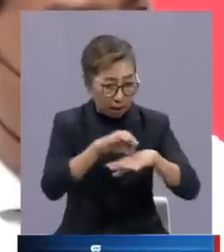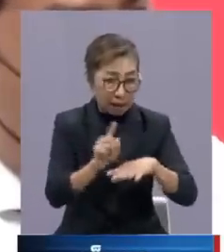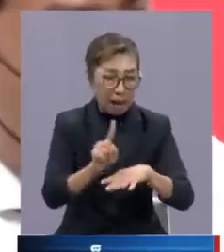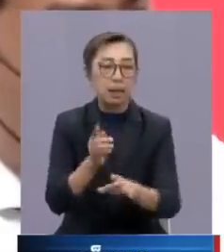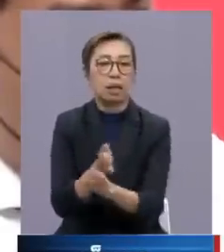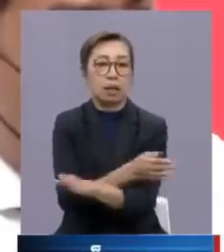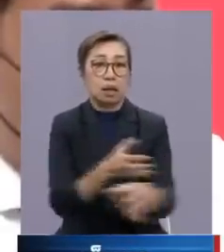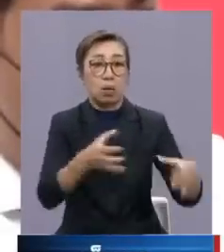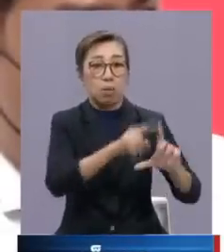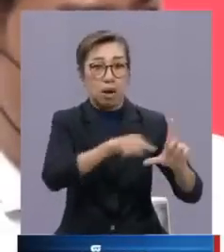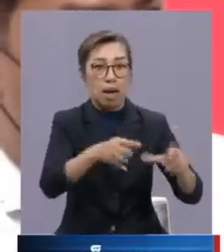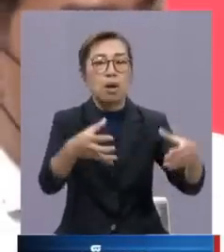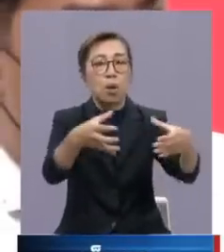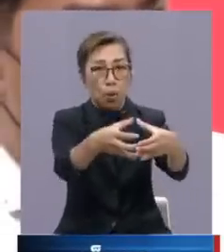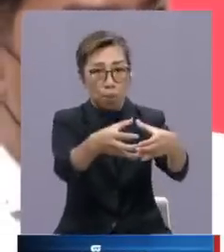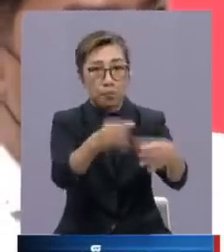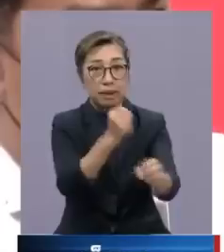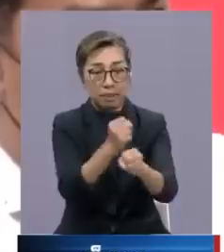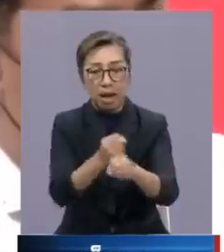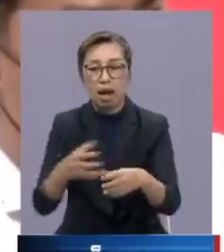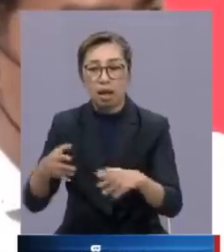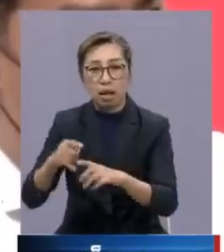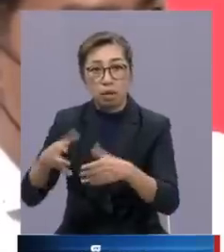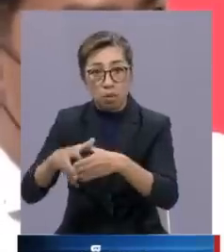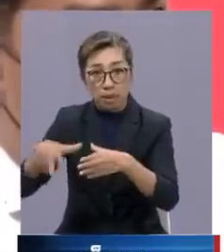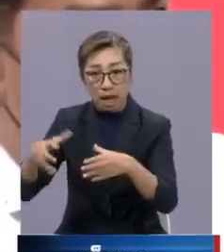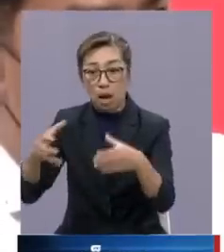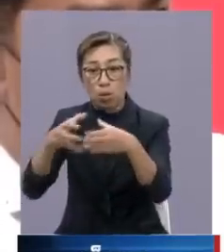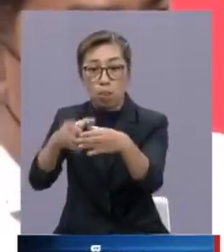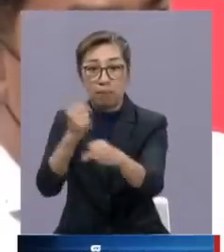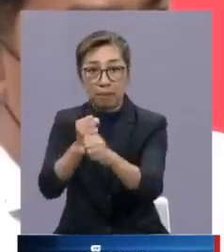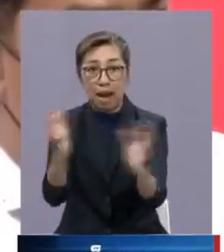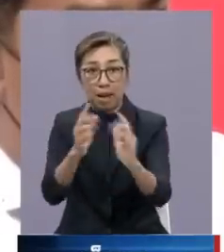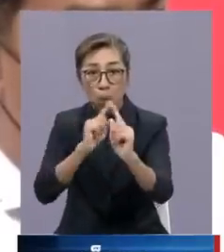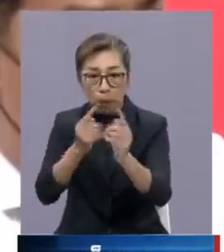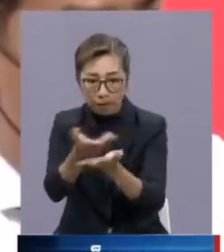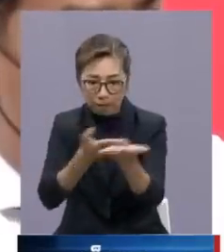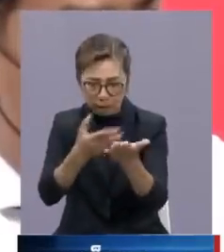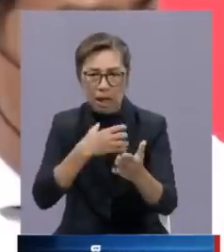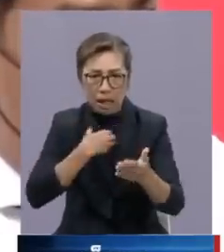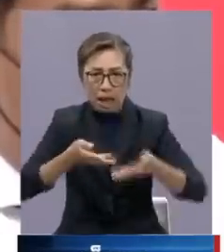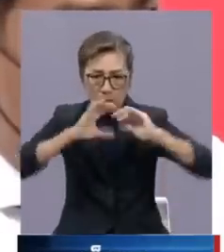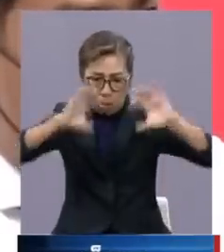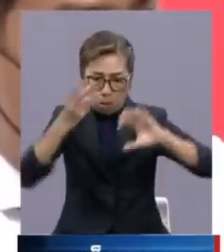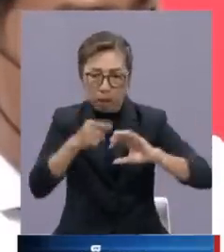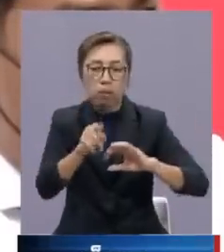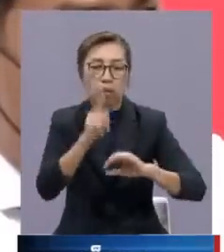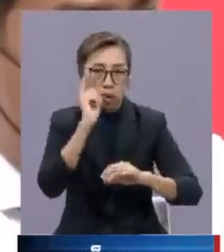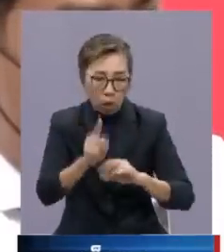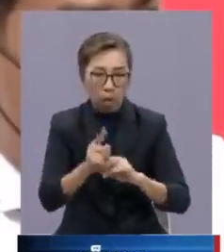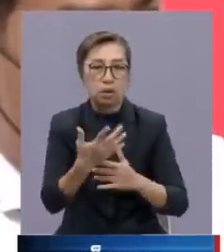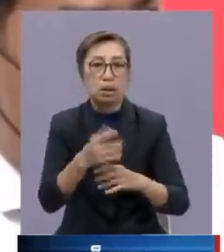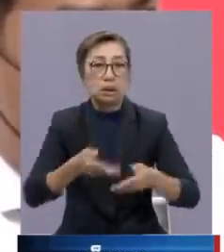าของทั้งสองพรรคเนี่ยคือต้องการให้มีการจัดตั้งรัฐบาลเดินข้างหน้าไปให้ได้จึงต้องถอดสลักให้กับการตั้งรัฐบ